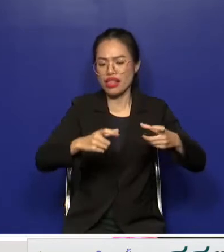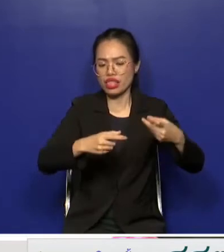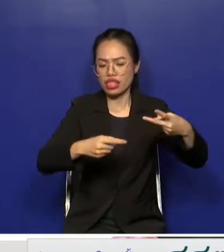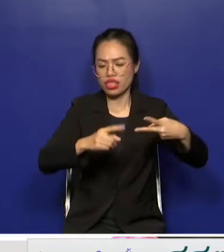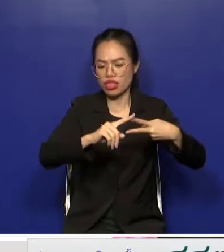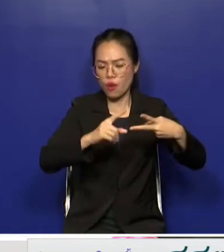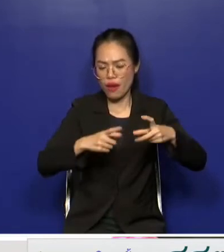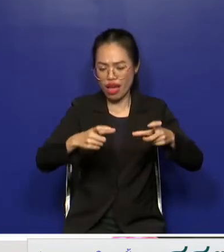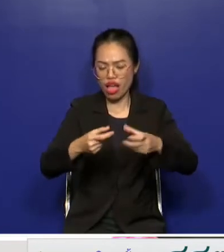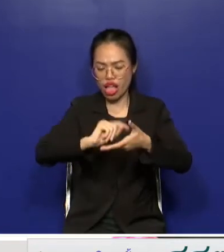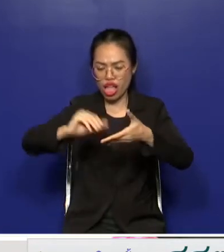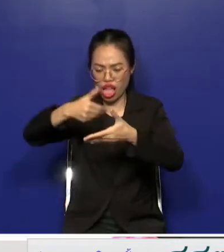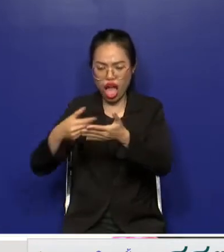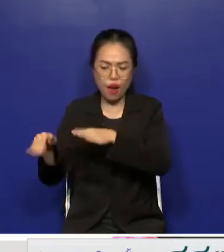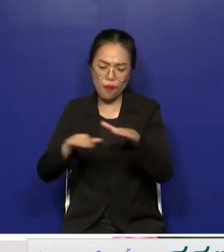ไปการแนพร้มกัน